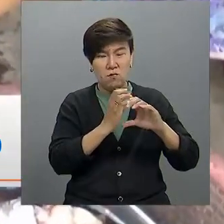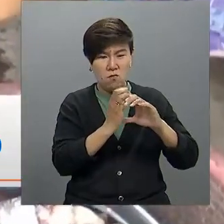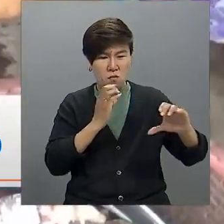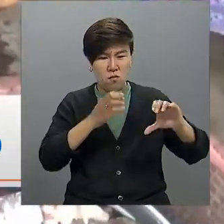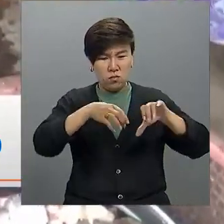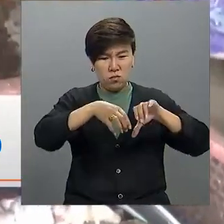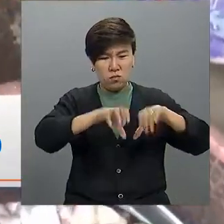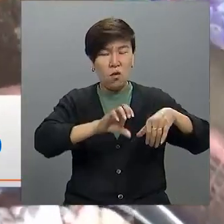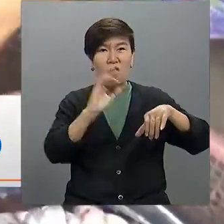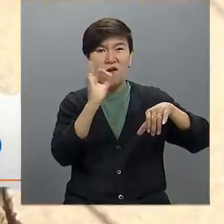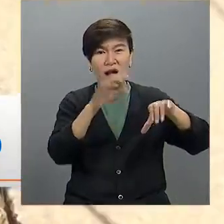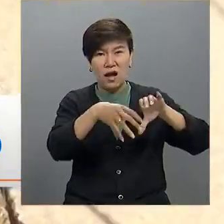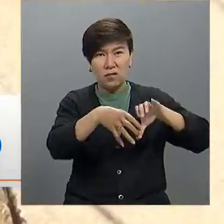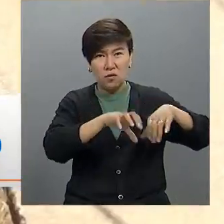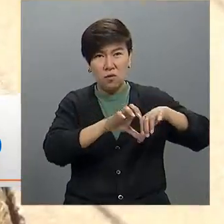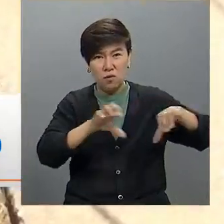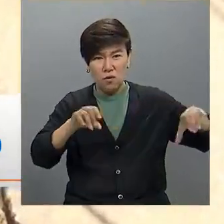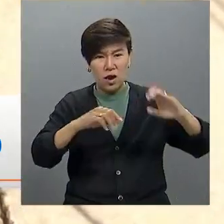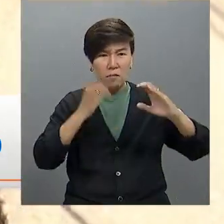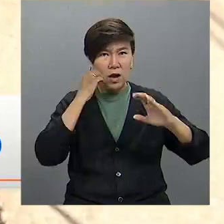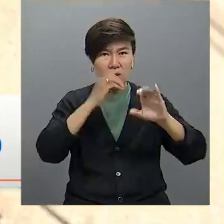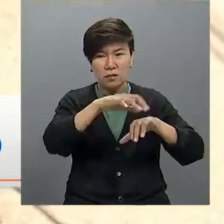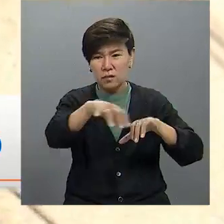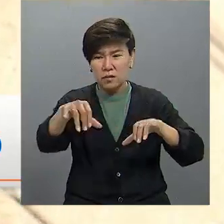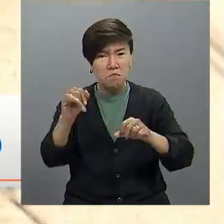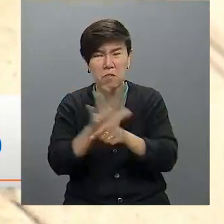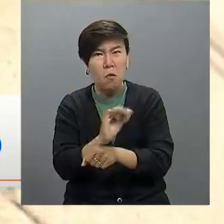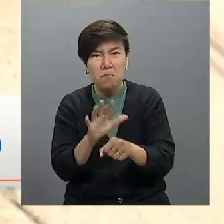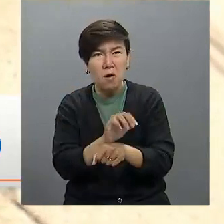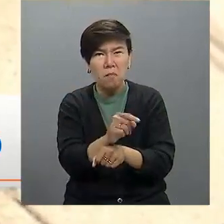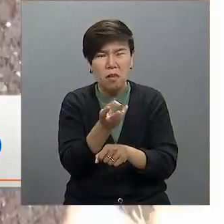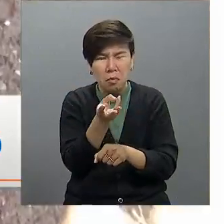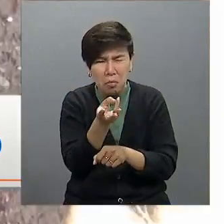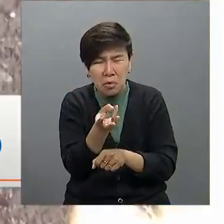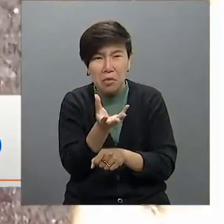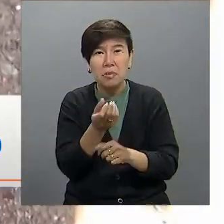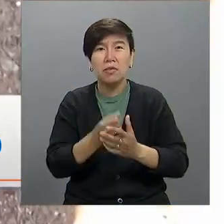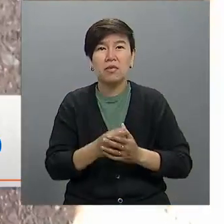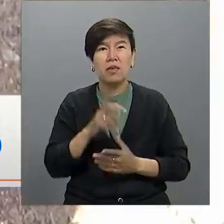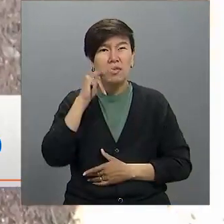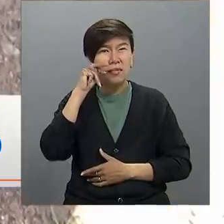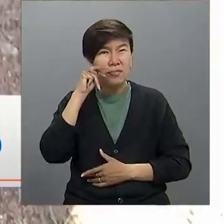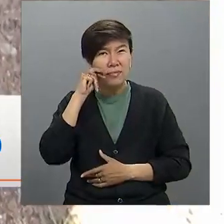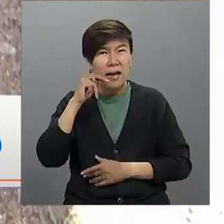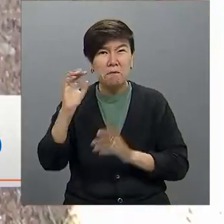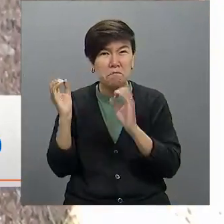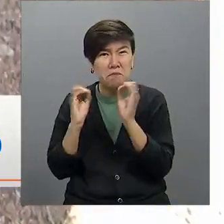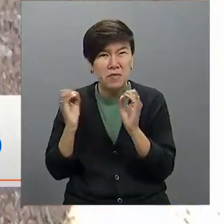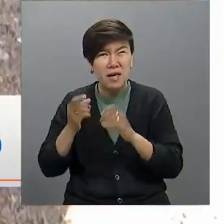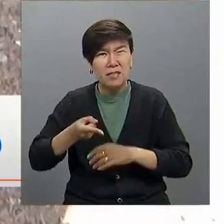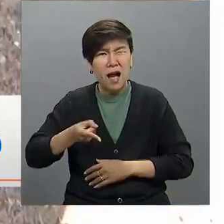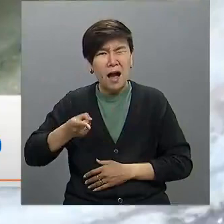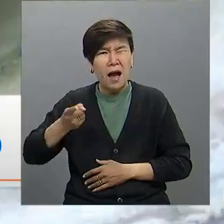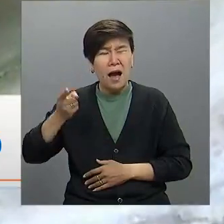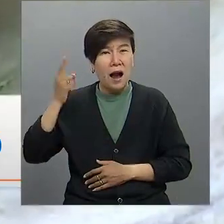กหลังน้ำก็ไหลบ้างไม่ไหลบ้างนะคะแล้วบางช่วงไม่มีน้ำใช้เป็นเวลานานเป็นสัปดาห์ทาง